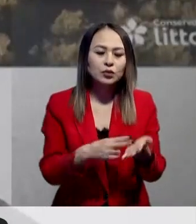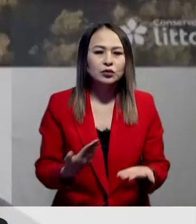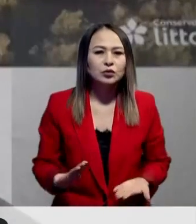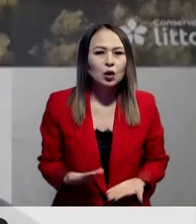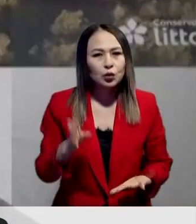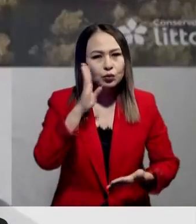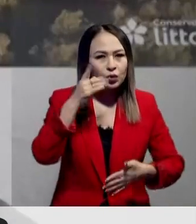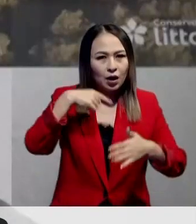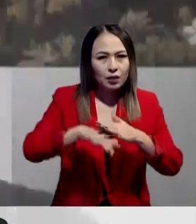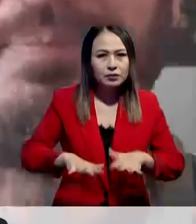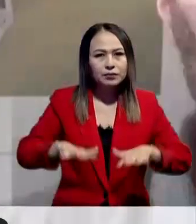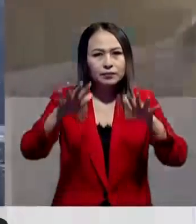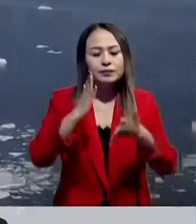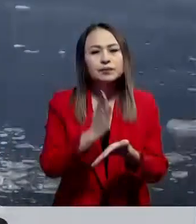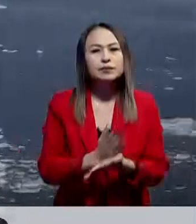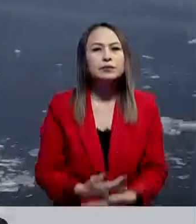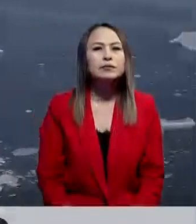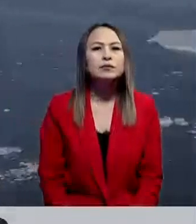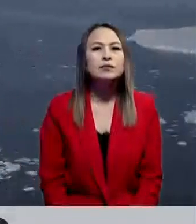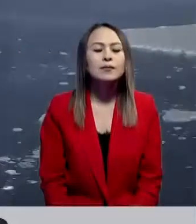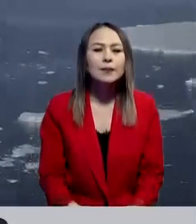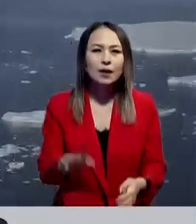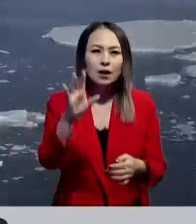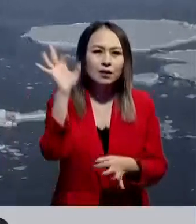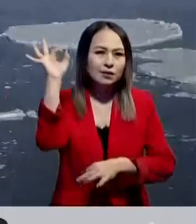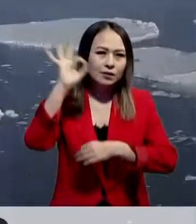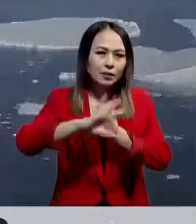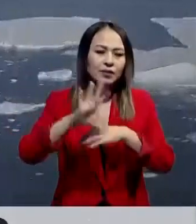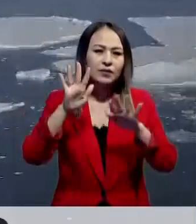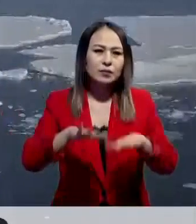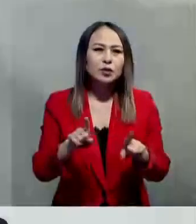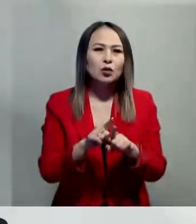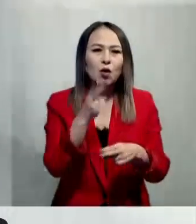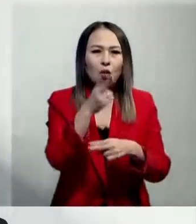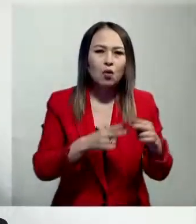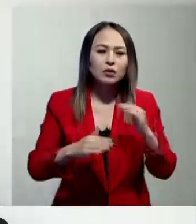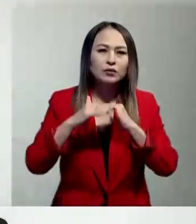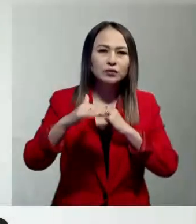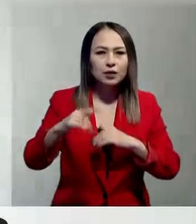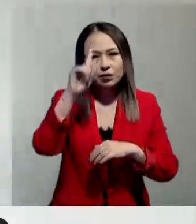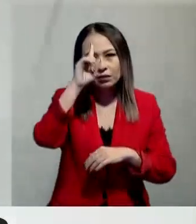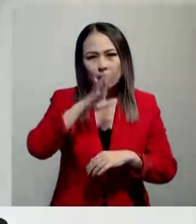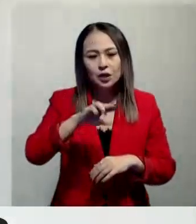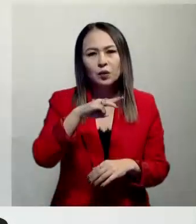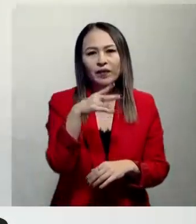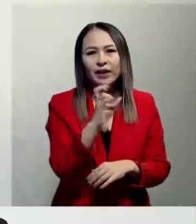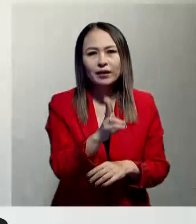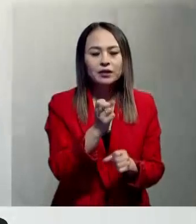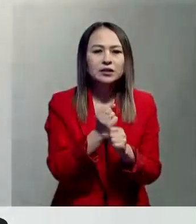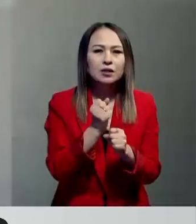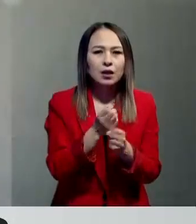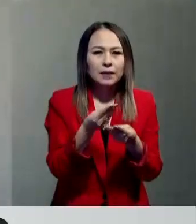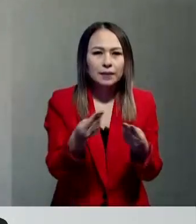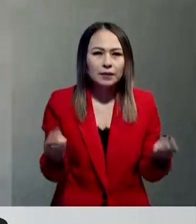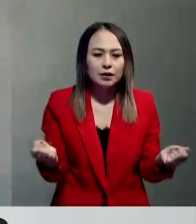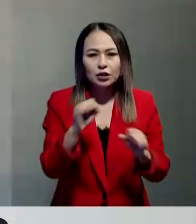су астына кетіп барады. Ал батыс Антарктидада ақыр заман мұздығы деген атпен танымал Туэйтс мұздығының еруі